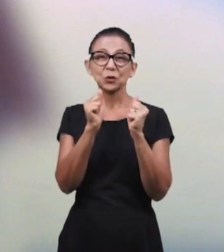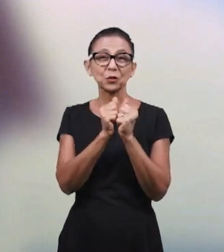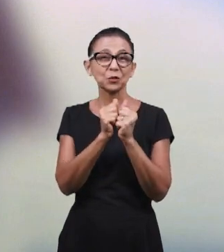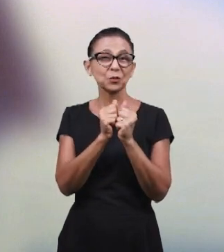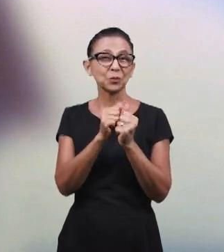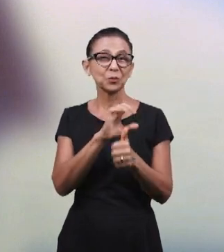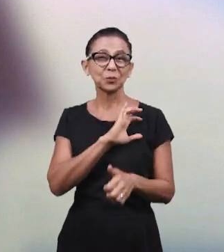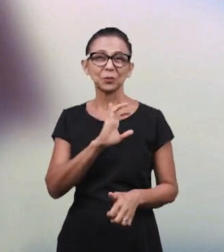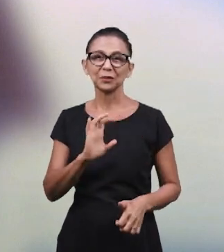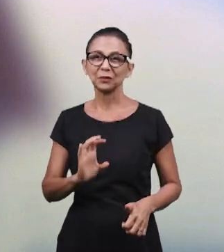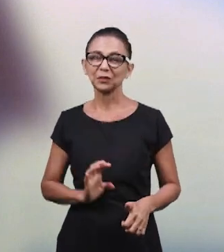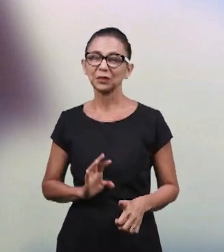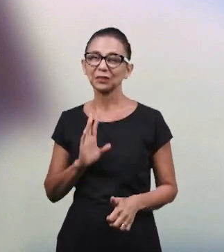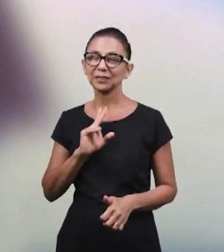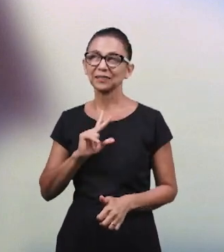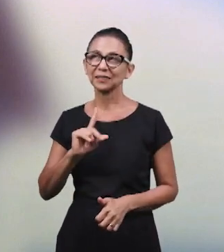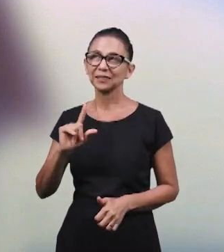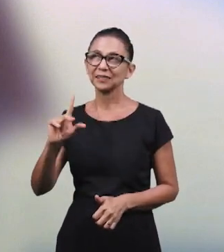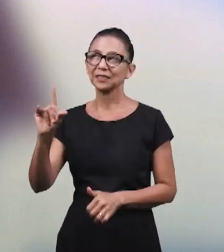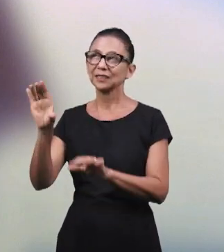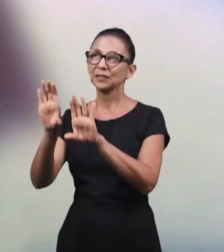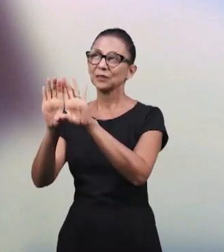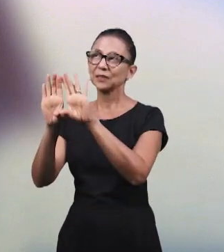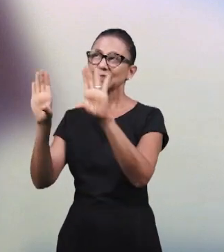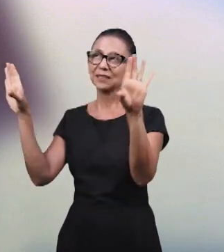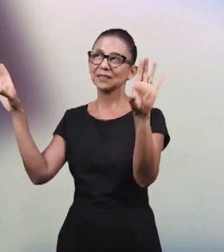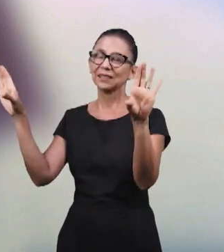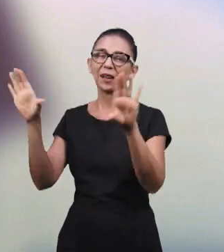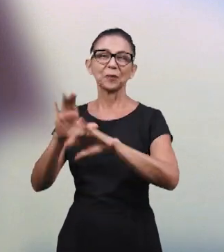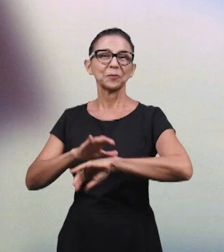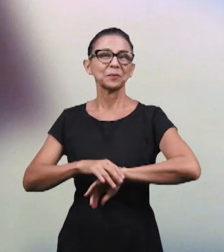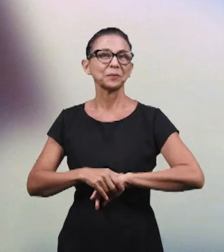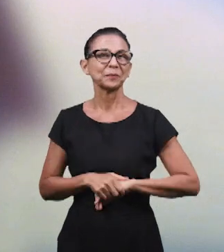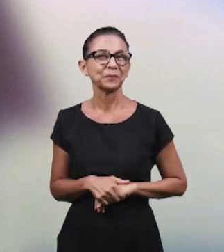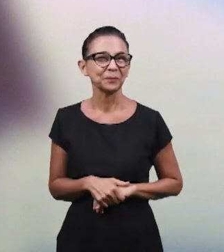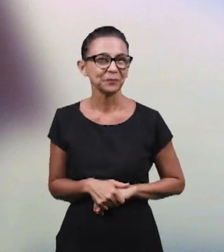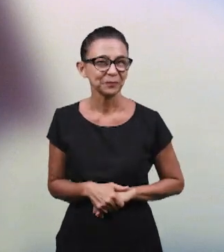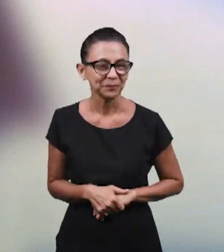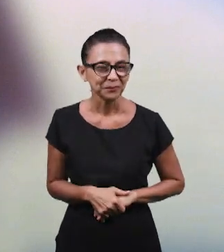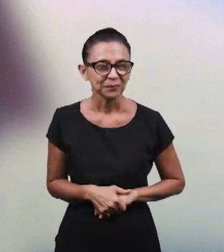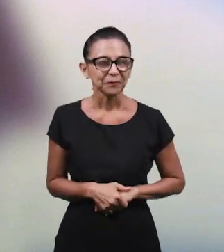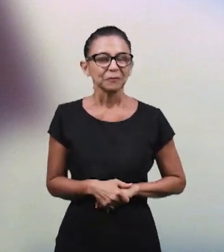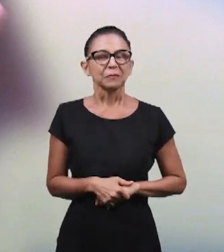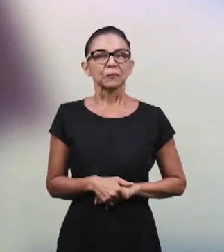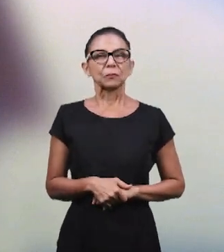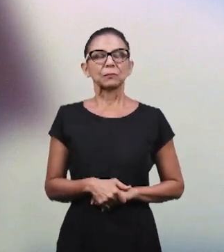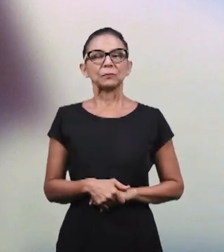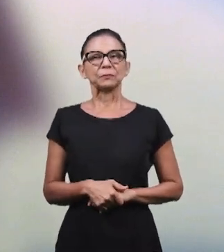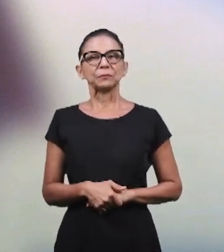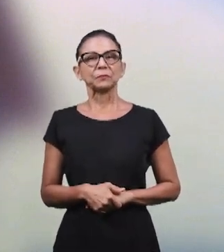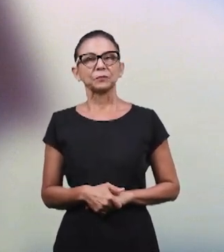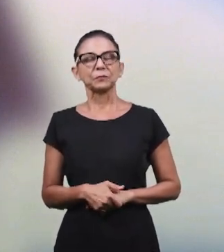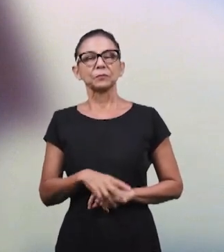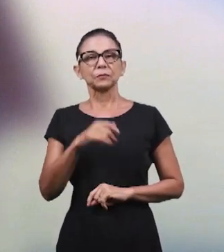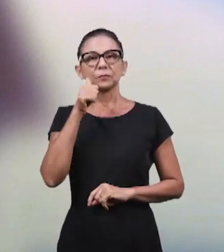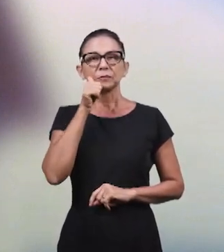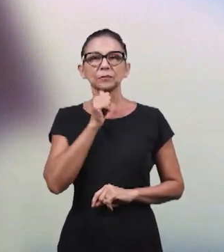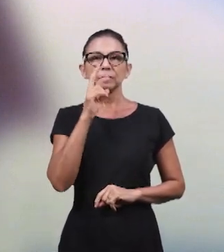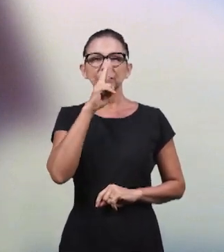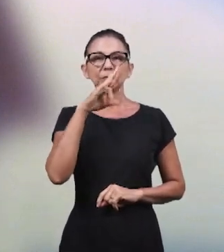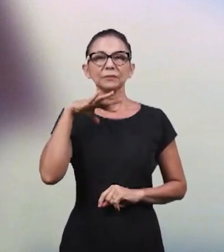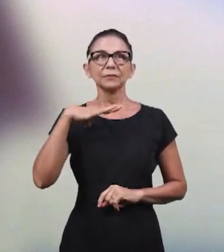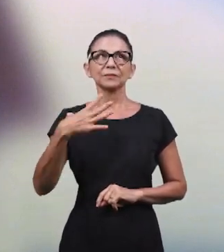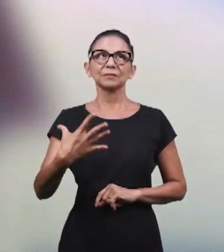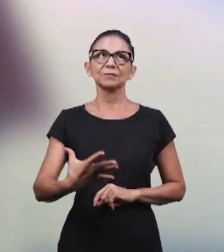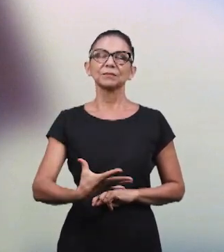garantie que nous allons vivre éternellement avec Christ dans la Jérusalem céleste. Et tel comme le fil écarlate a été